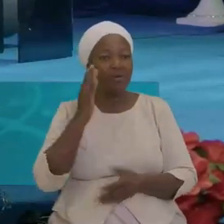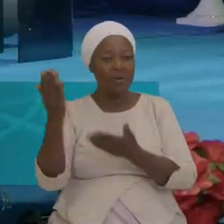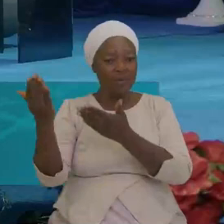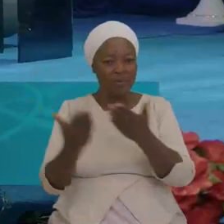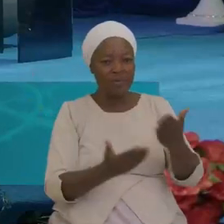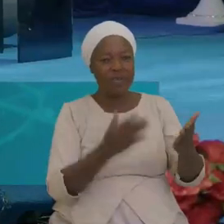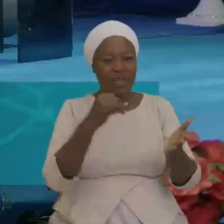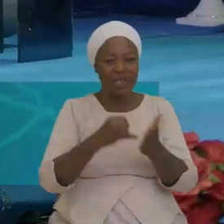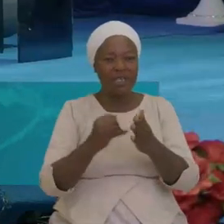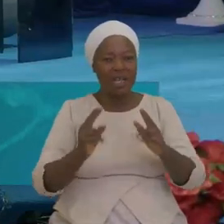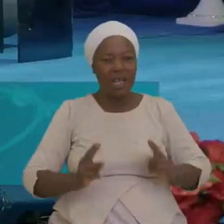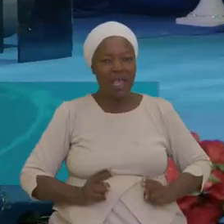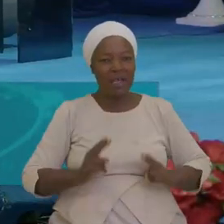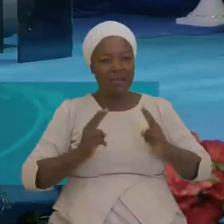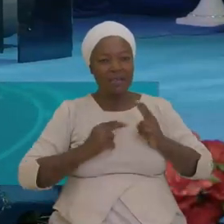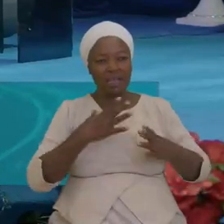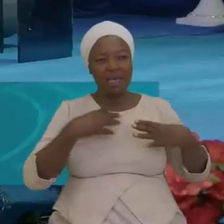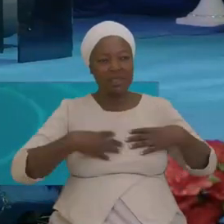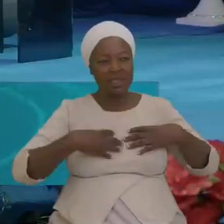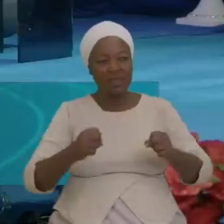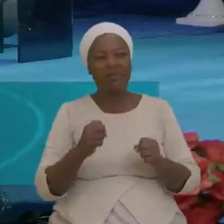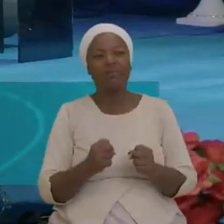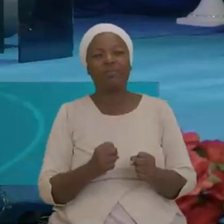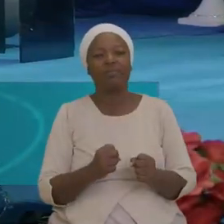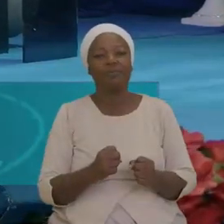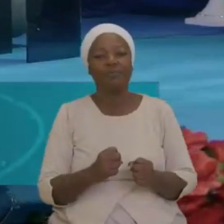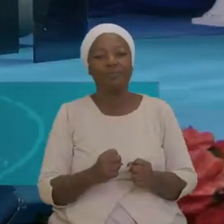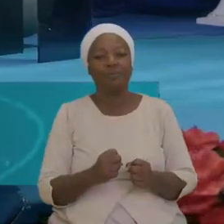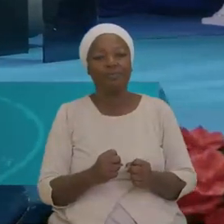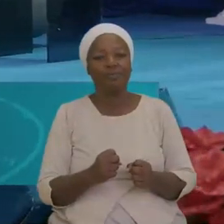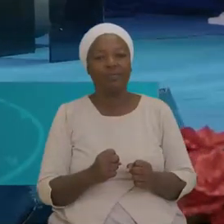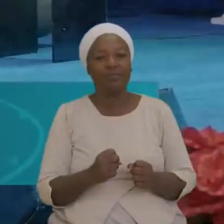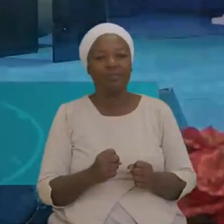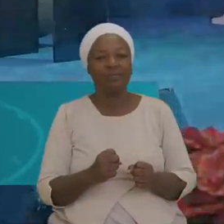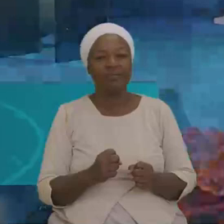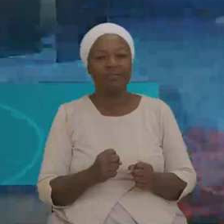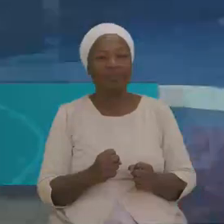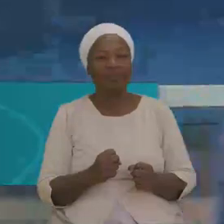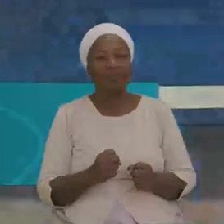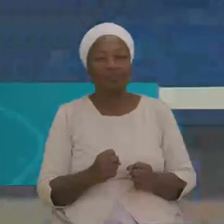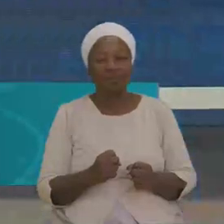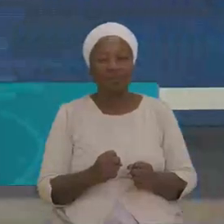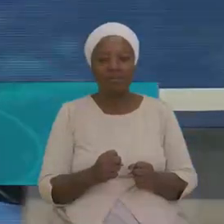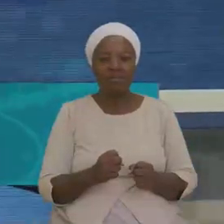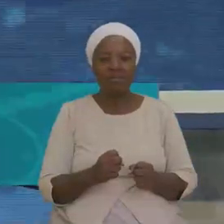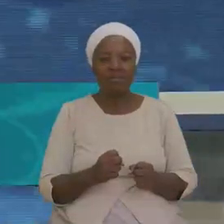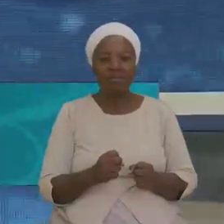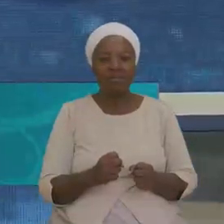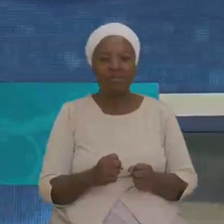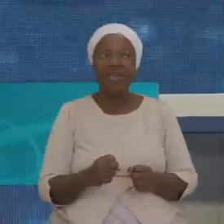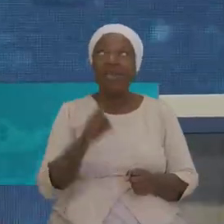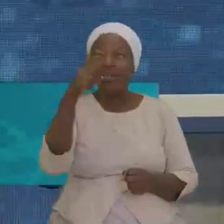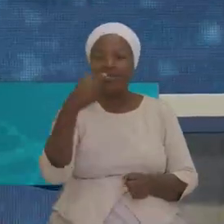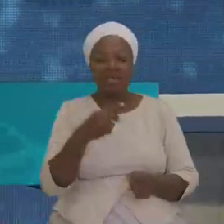voici, je le guérirai. Voici, je lui donnerai la guérison et la santé. Il dit, reste là